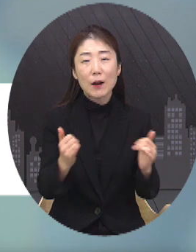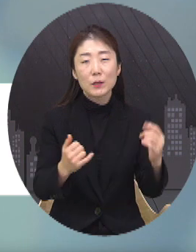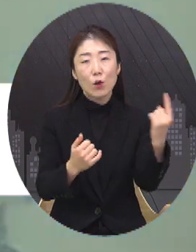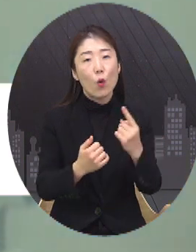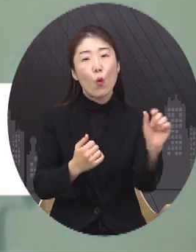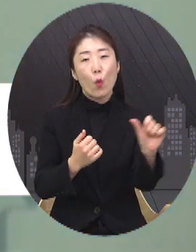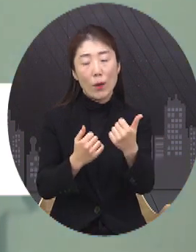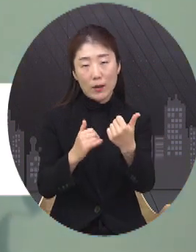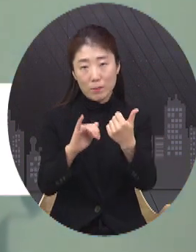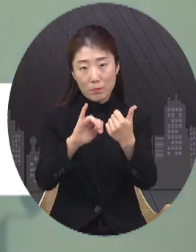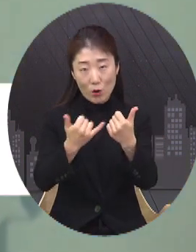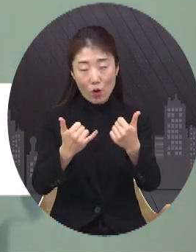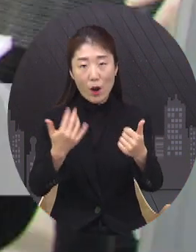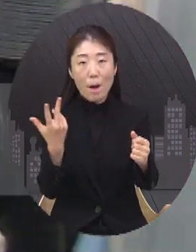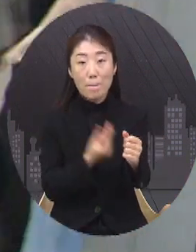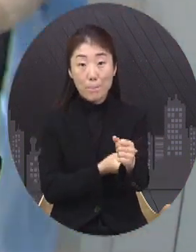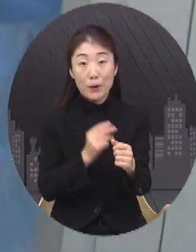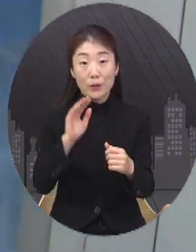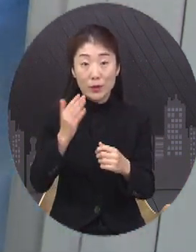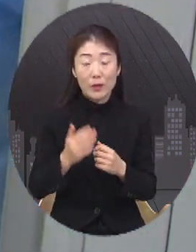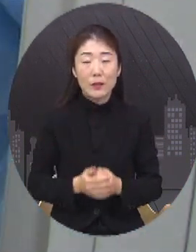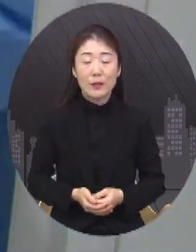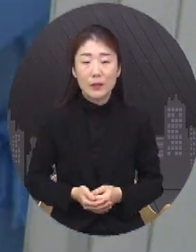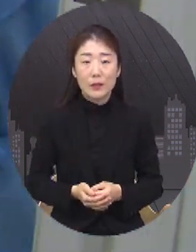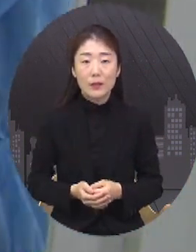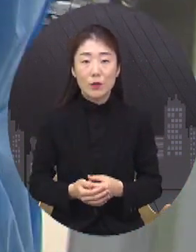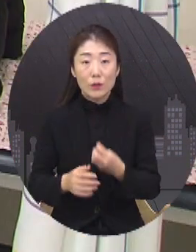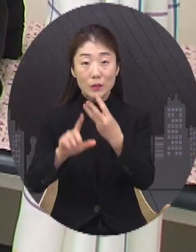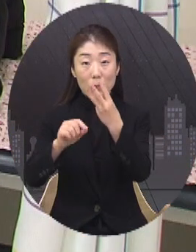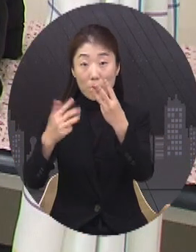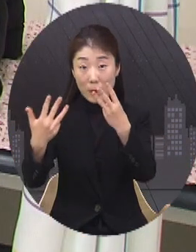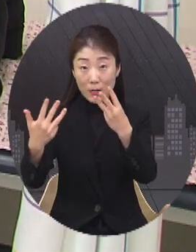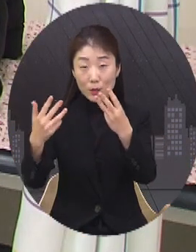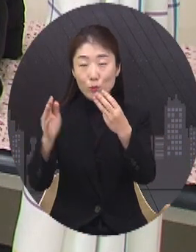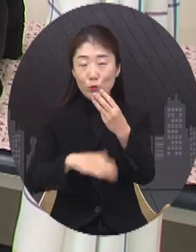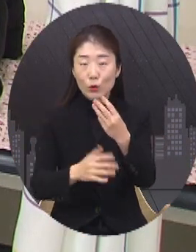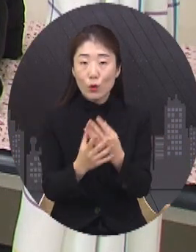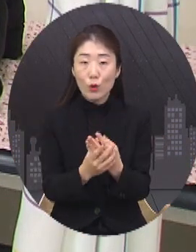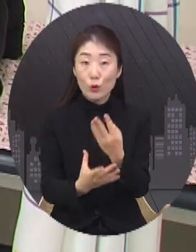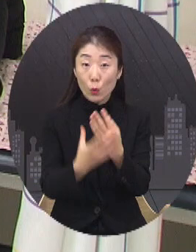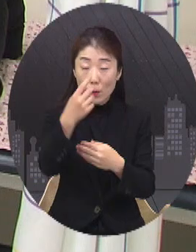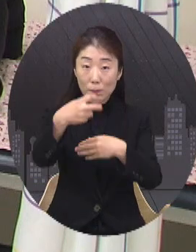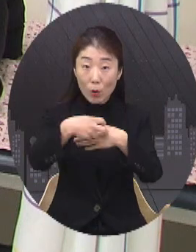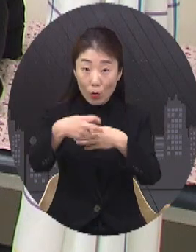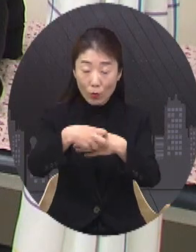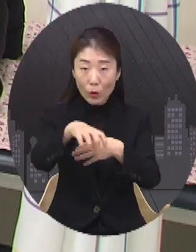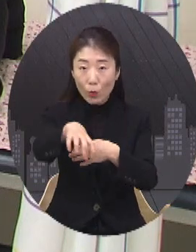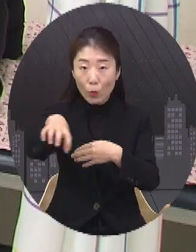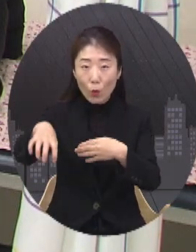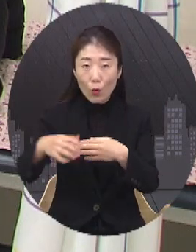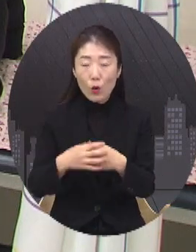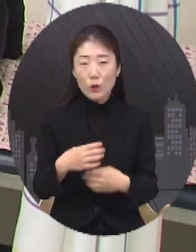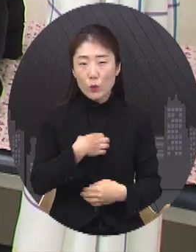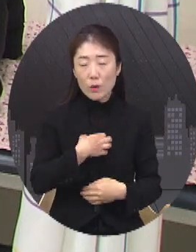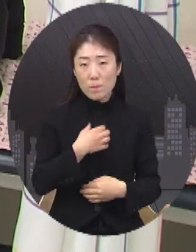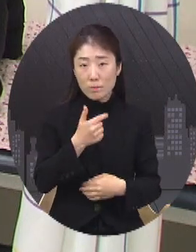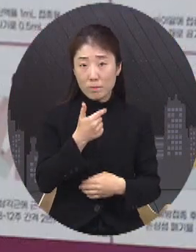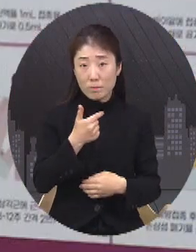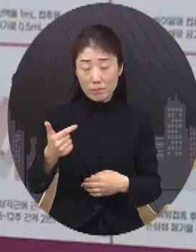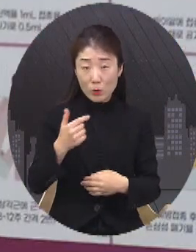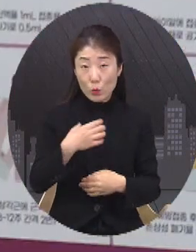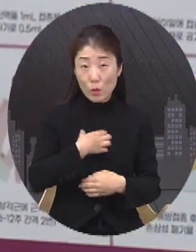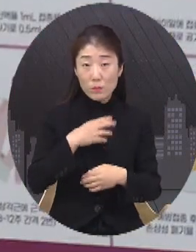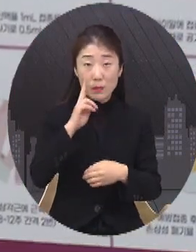명에게 접종이 시작됩니다 이어 8일부터 상급 종합병원과 종합병원 등 고위험 의료기관